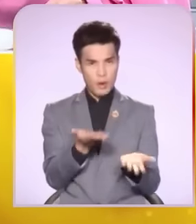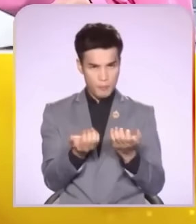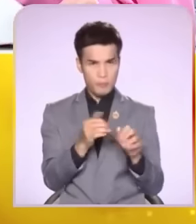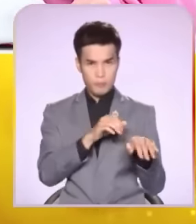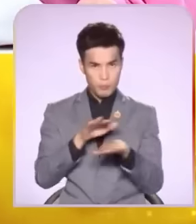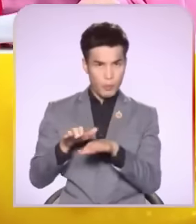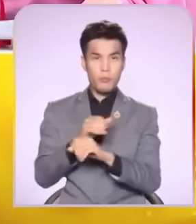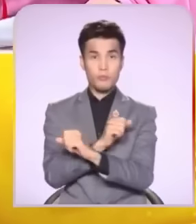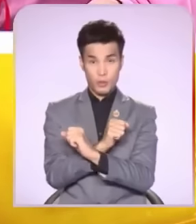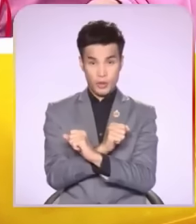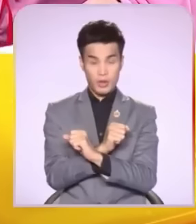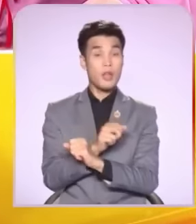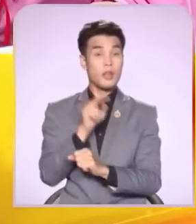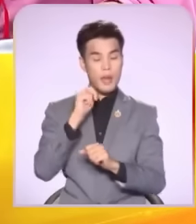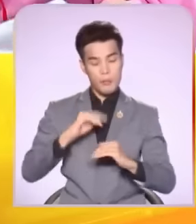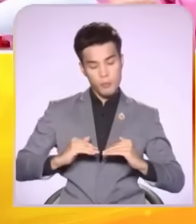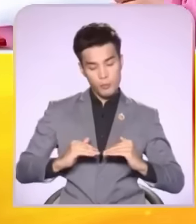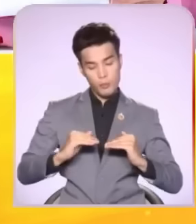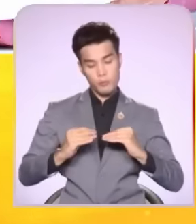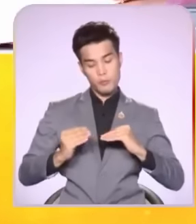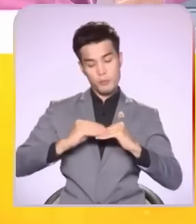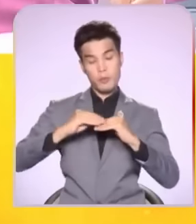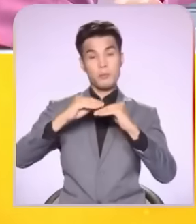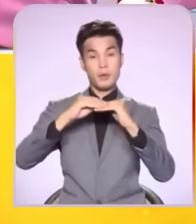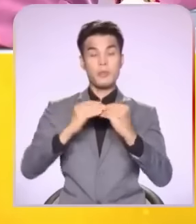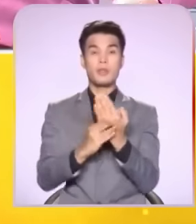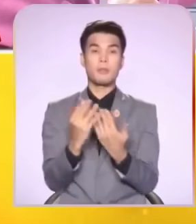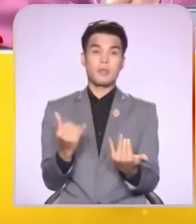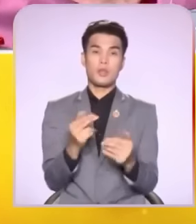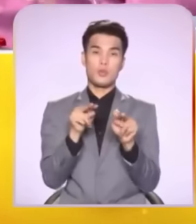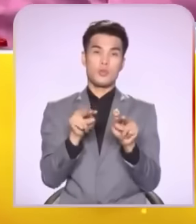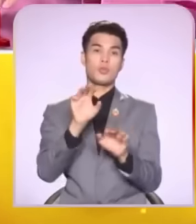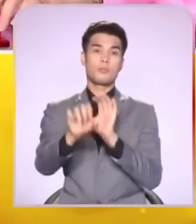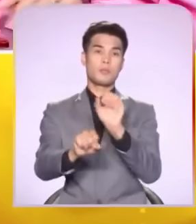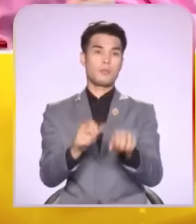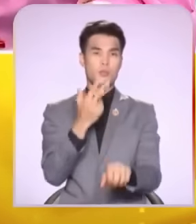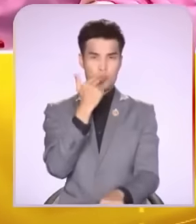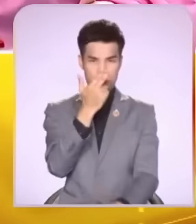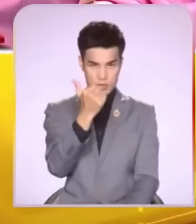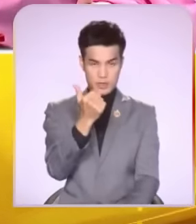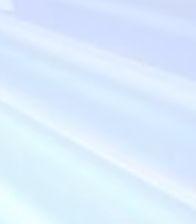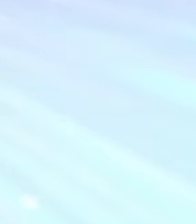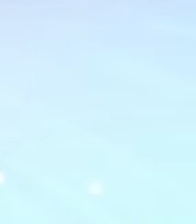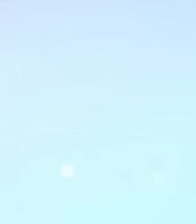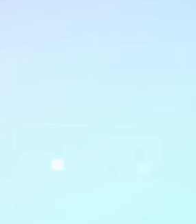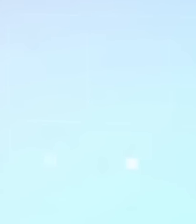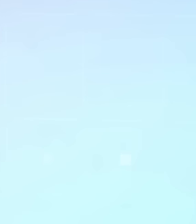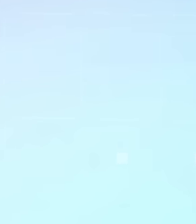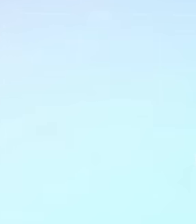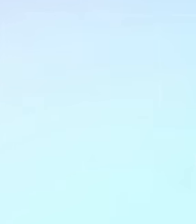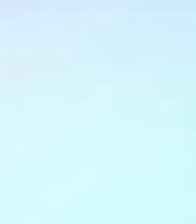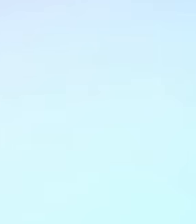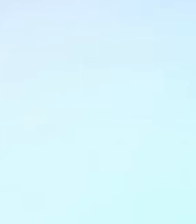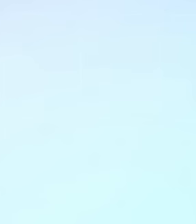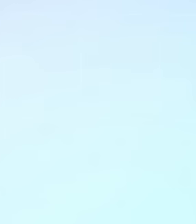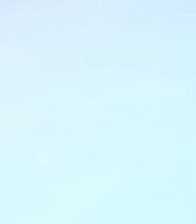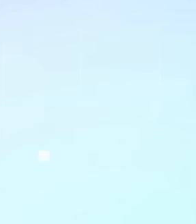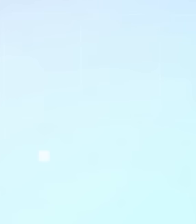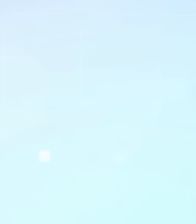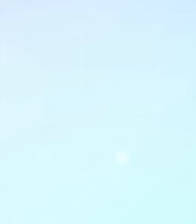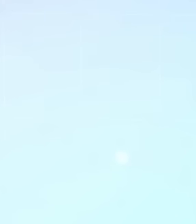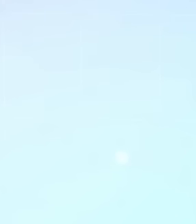สถานการณ์น้ำนะระดับน้ำจะเพิ่มสูงขึ้นนะคะสัปดาห์นี้ก็ต้องจับตาดูกันอย่างใกล้ชิดเลยล่ะอครับจHD